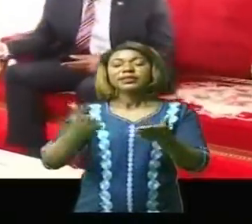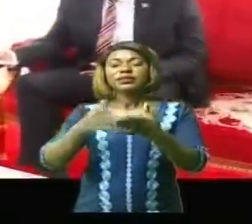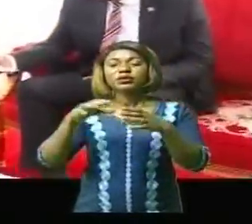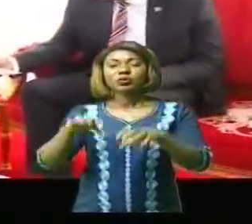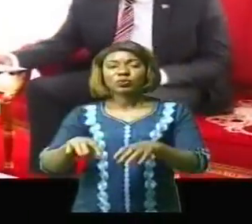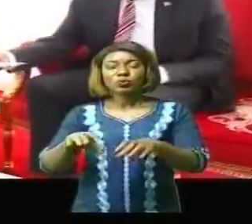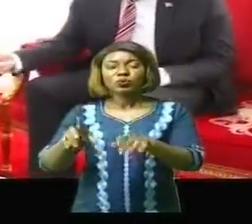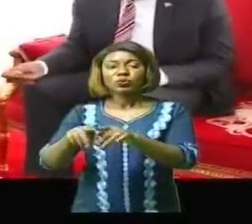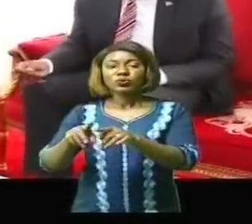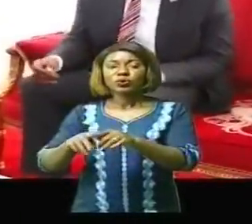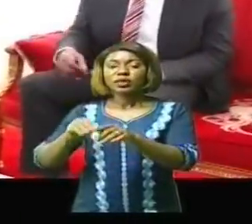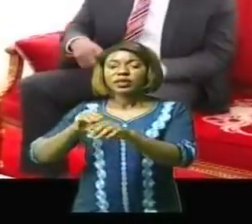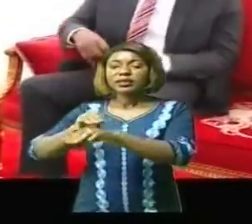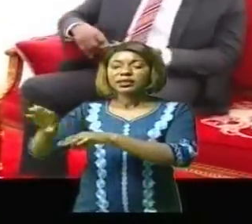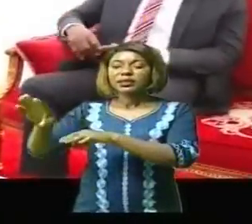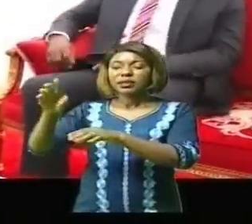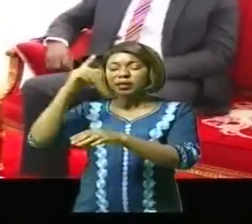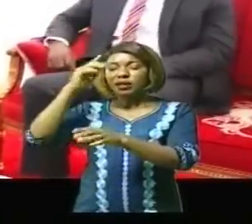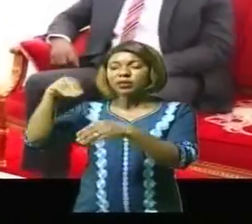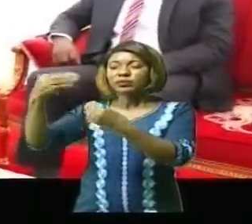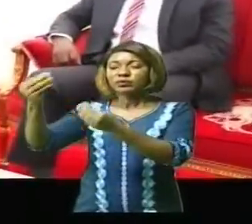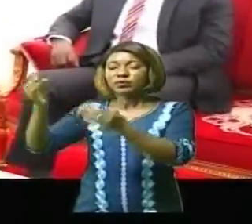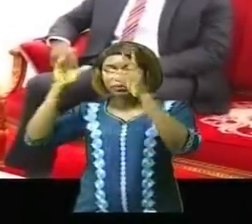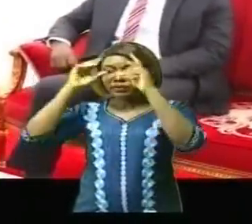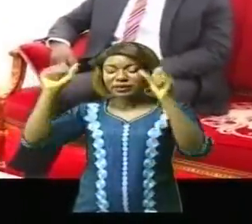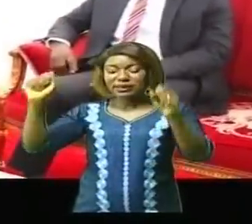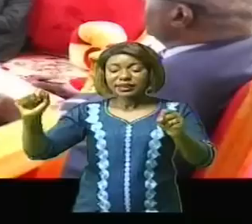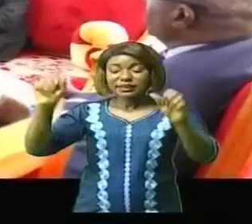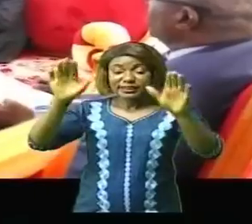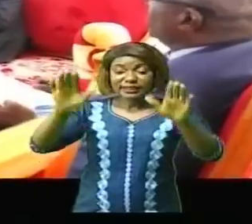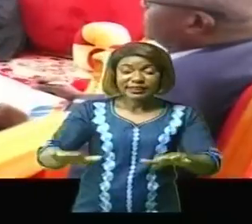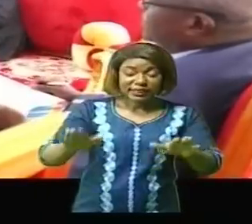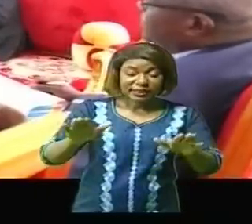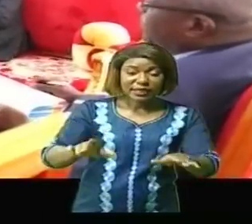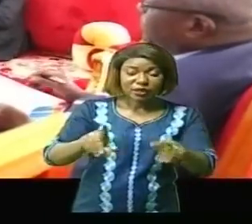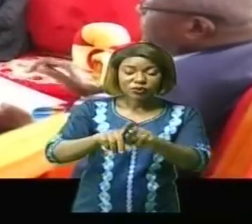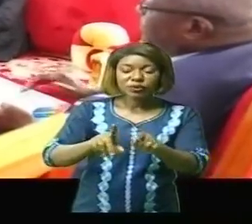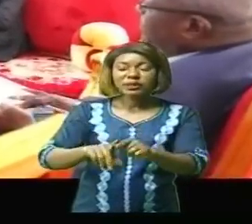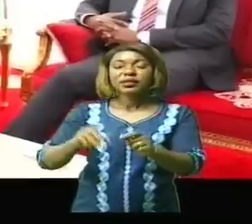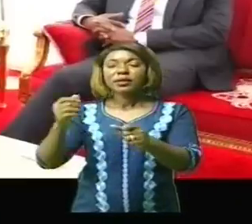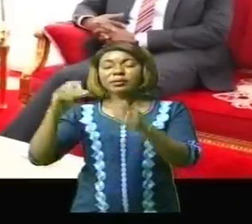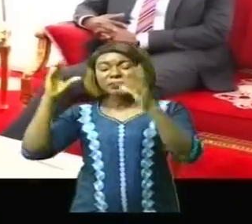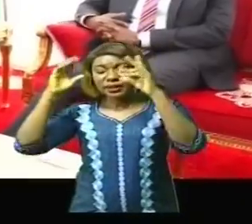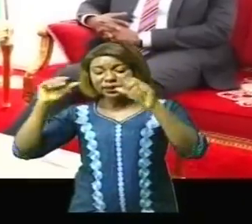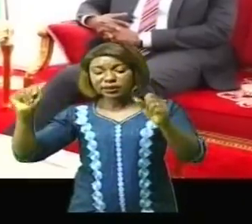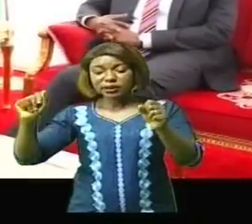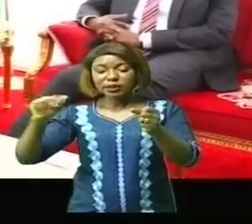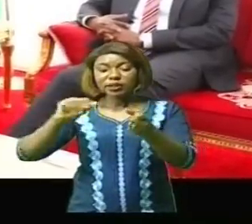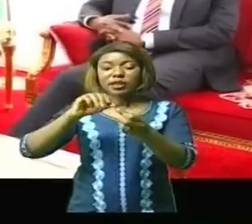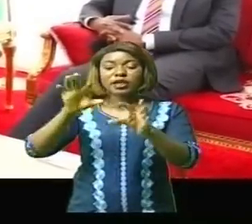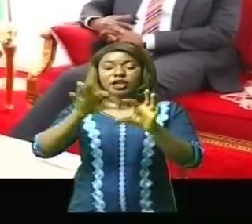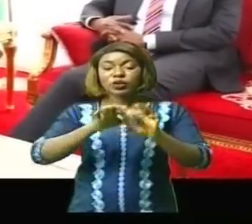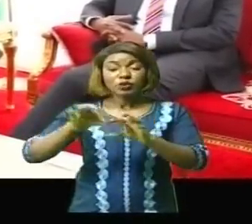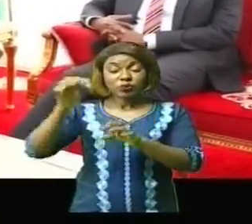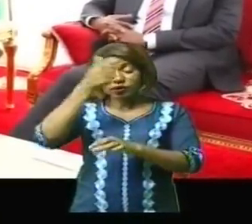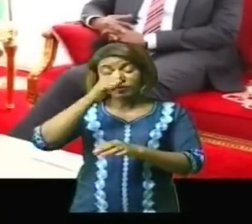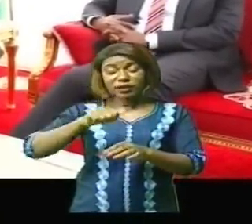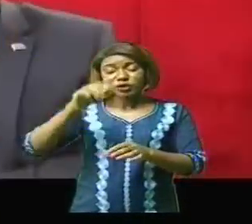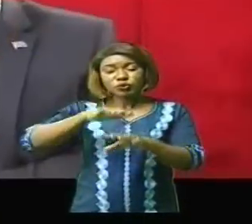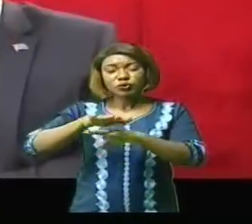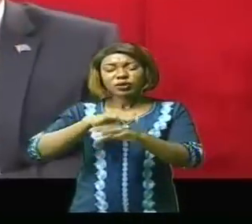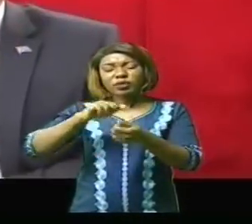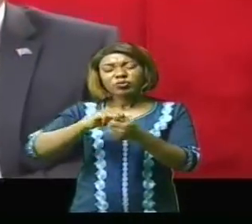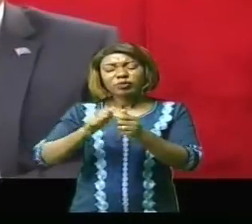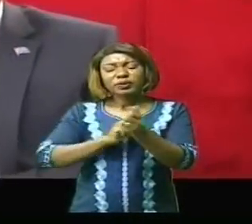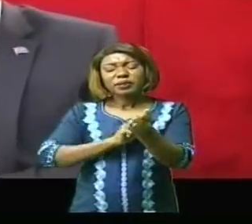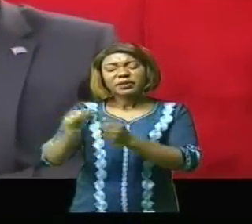est adressée au président du Sénégal, président en exercice de l'Union africaine, sur la situation qui prévaut dans l'est de